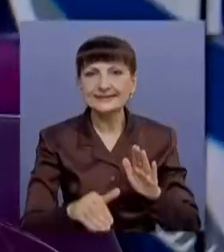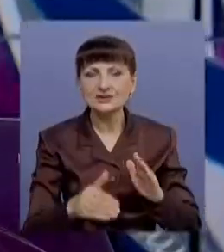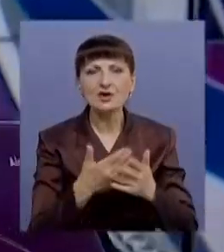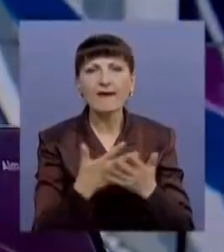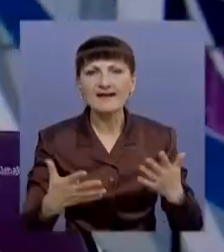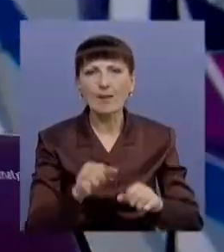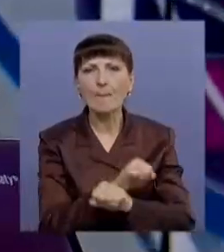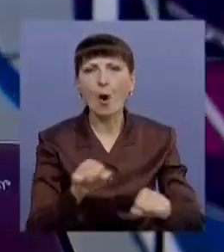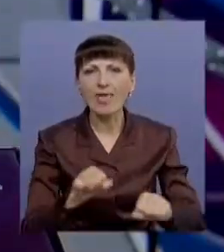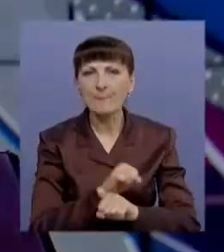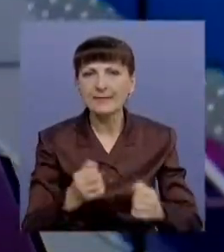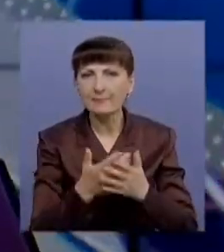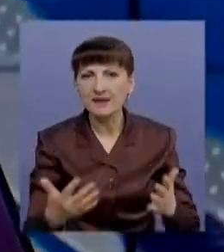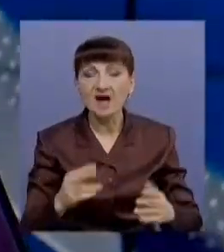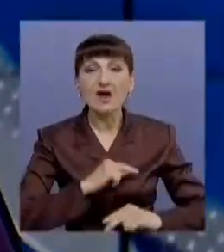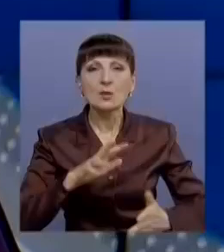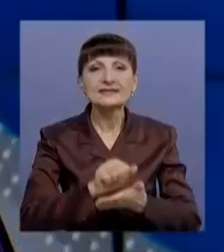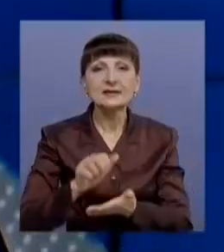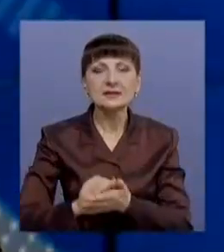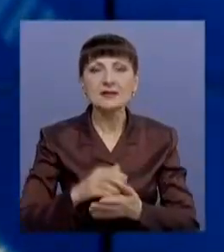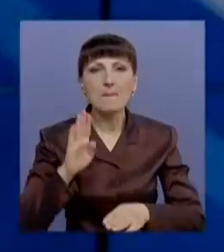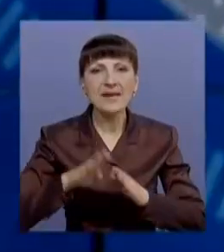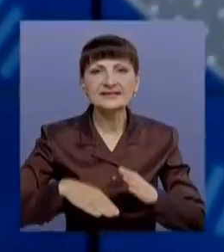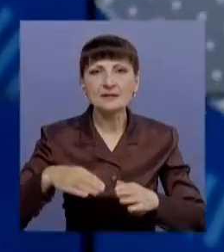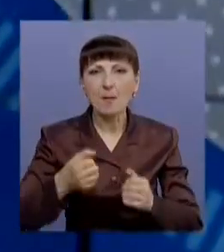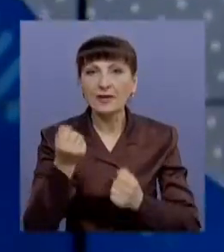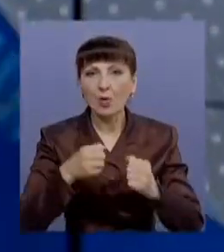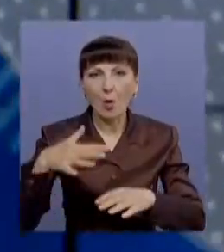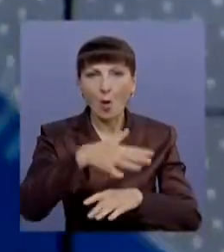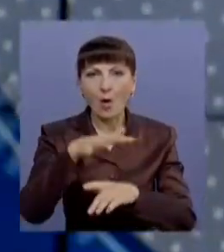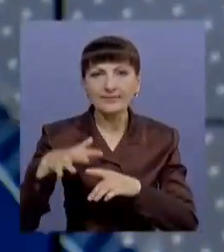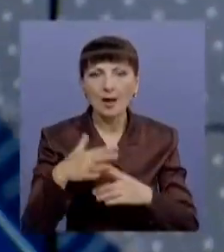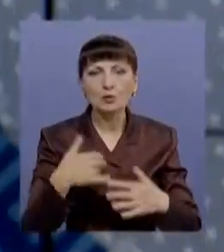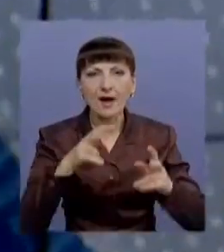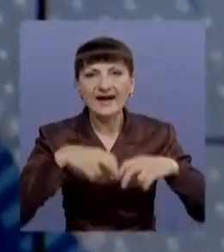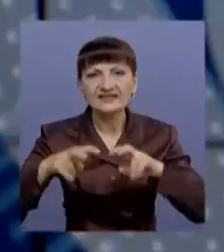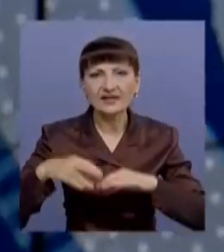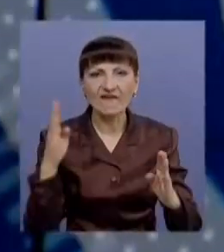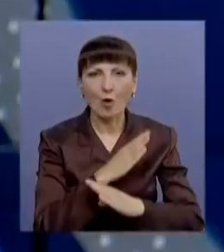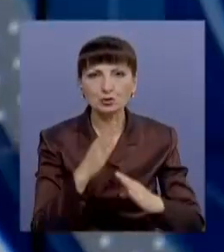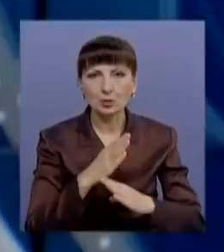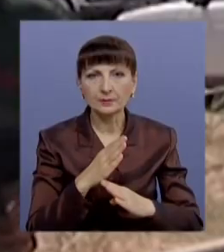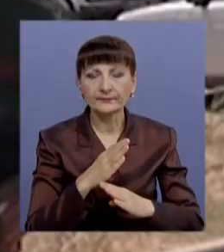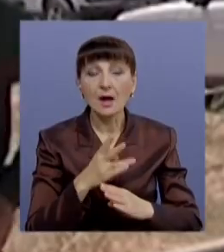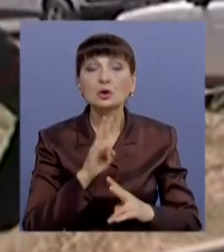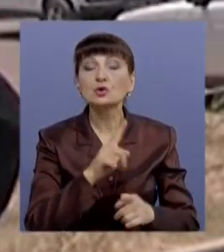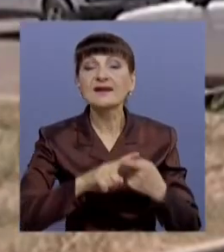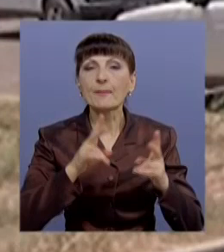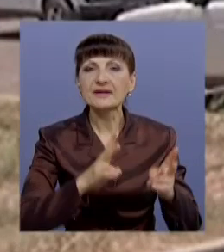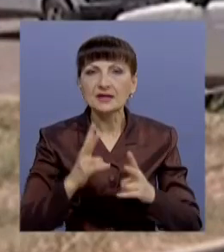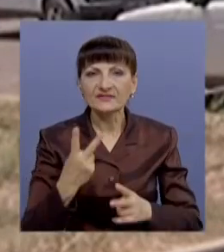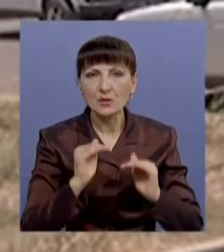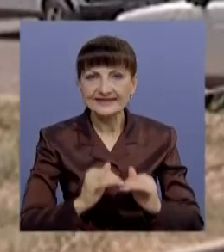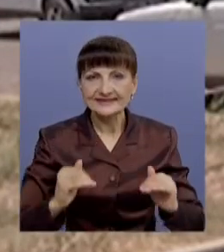фрагментов боеприпасов. В работе были задействованы беспилотники, с помощью которых ведется воздушная разведка. Что касается пострадавших, двоих